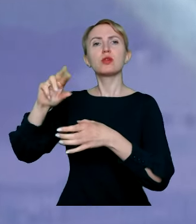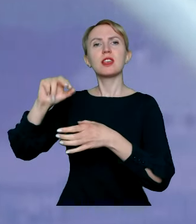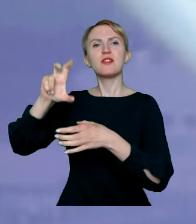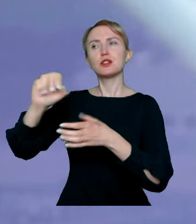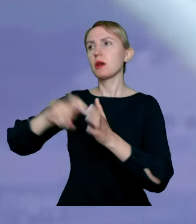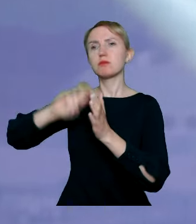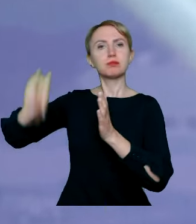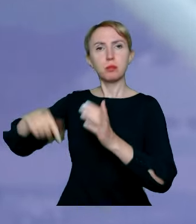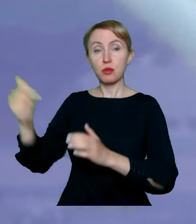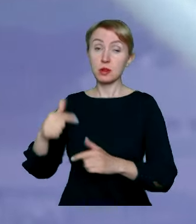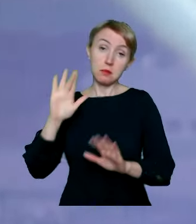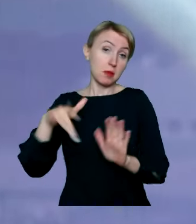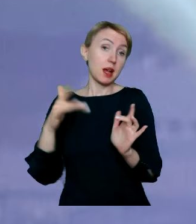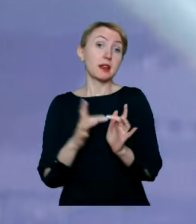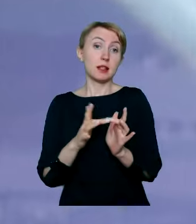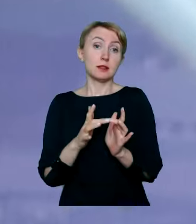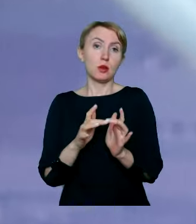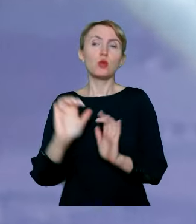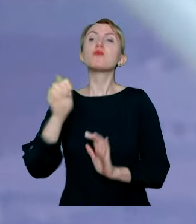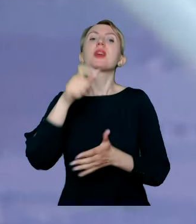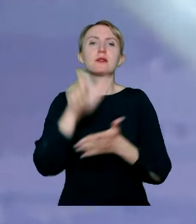Ma rację, jest pierwszy na tej liście.